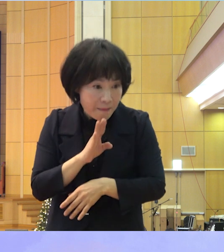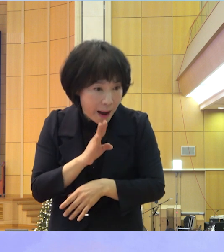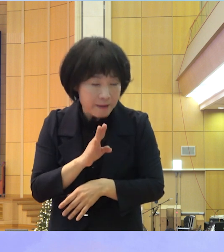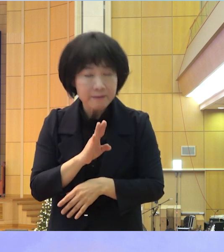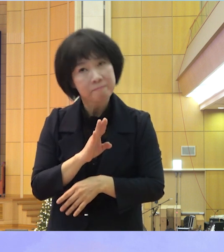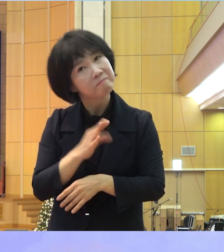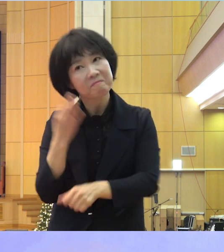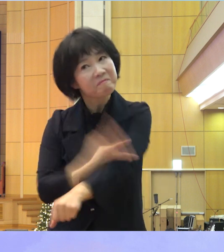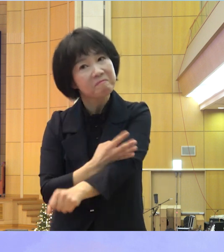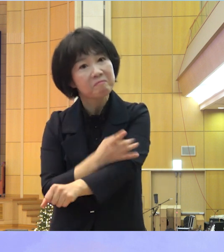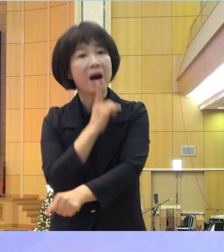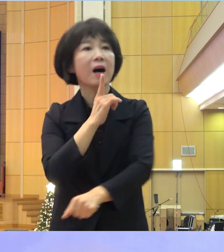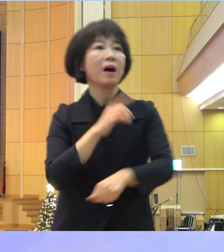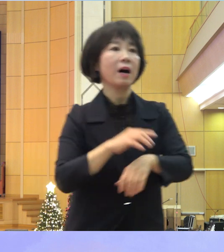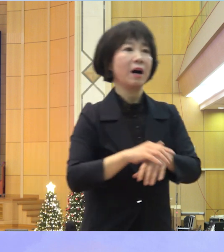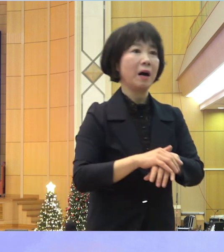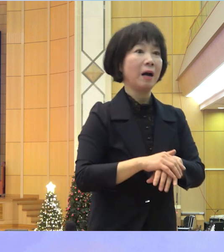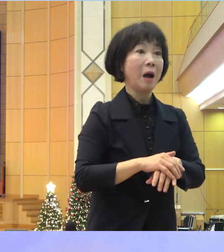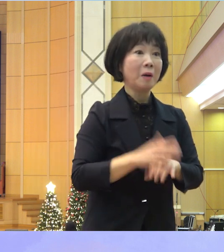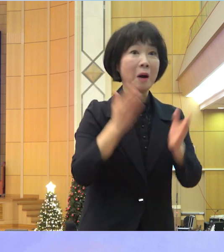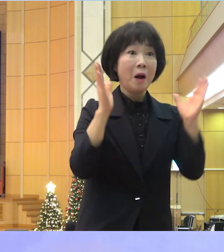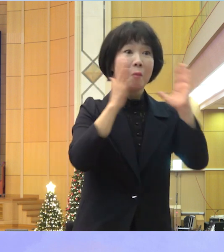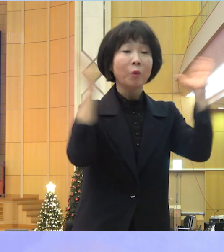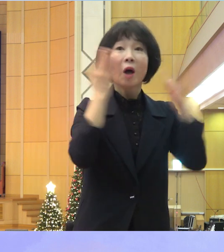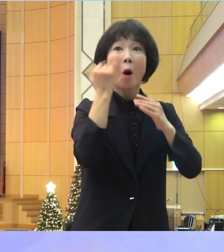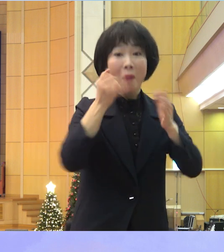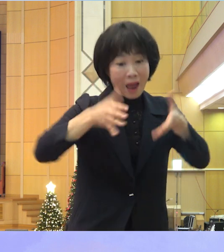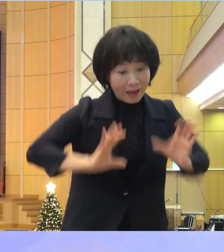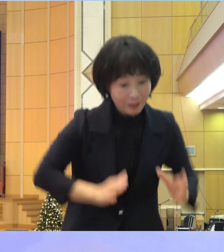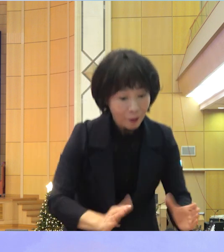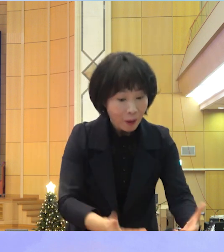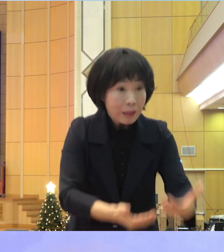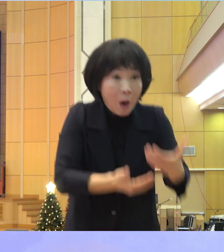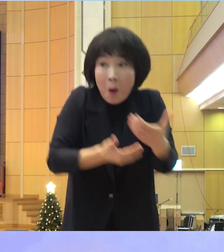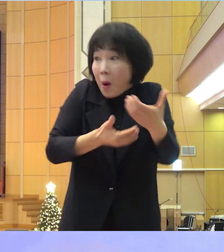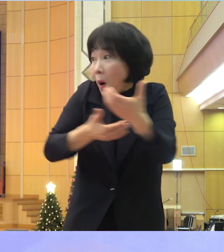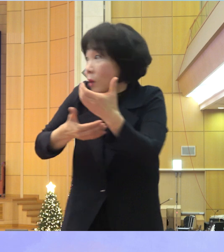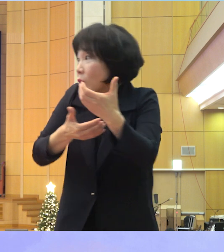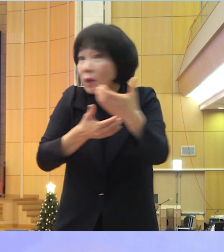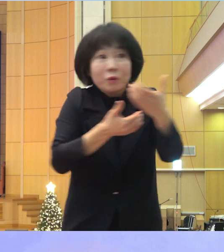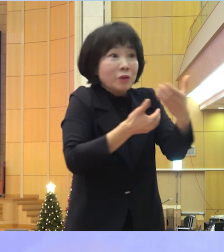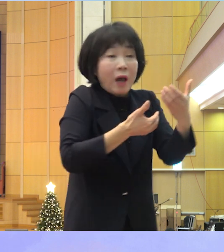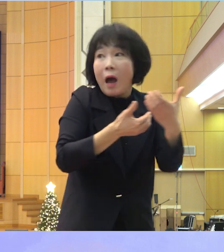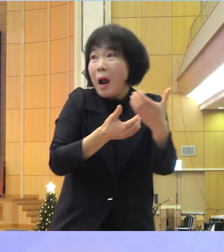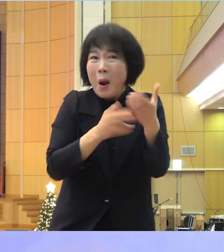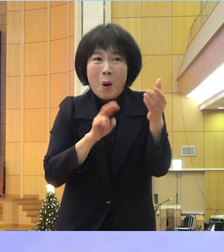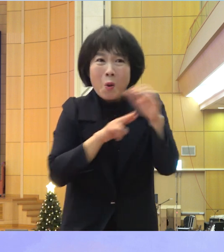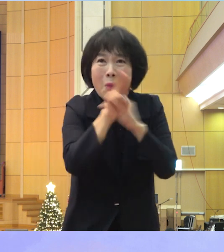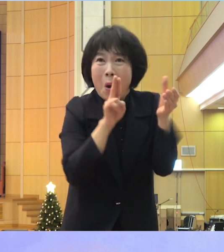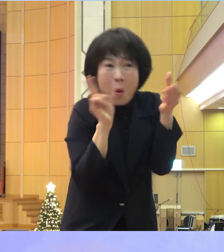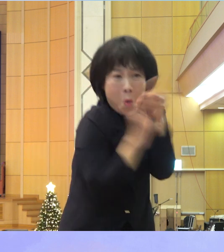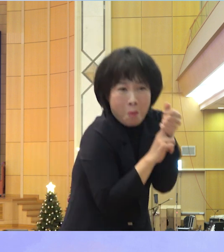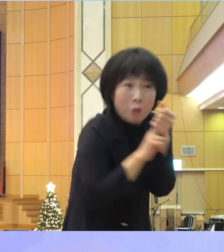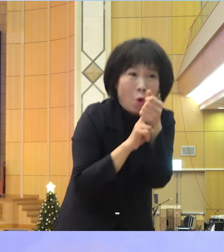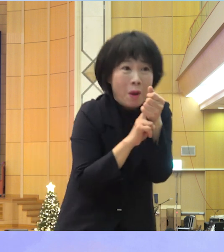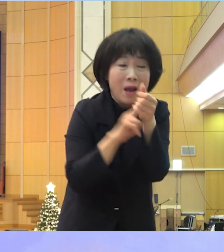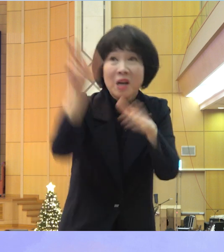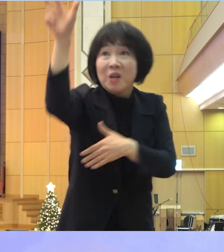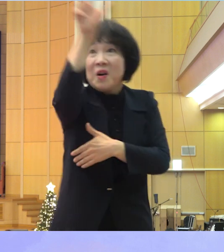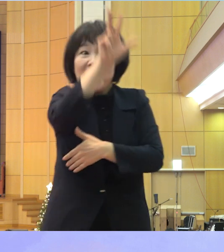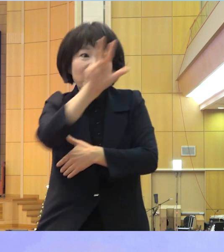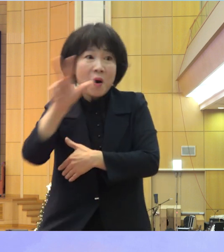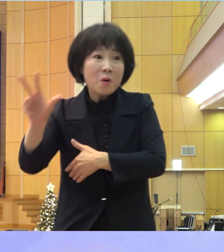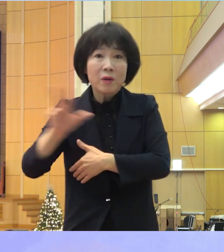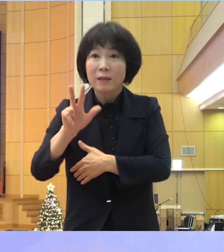피신하고, 그러다가 도저히 그 아이를 숨길 수가 없어. 오늘날로만 숲에